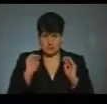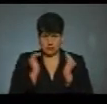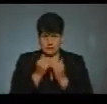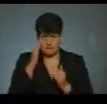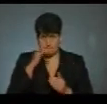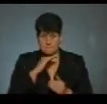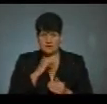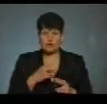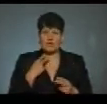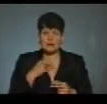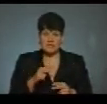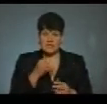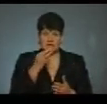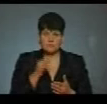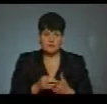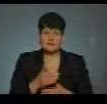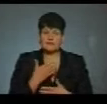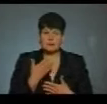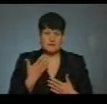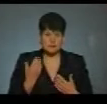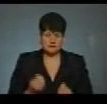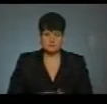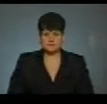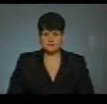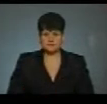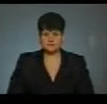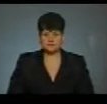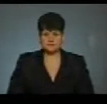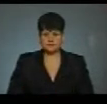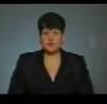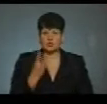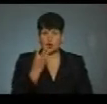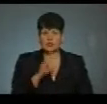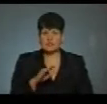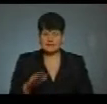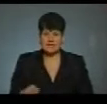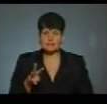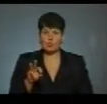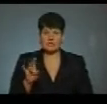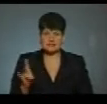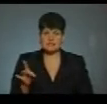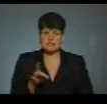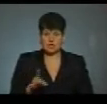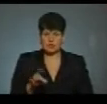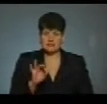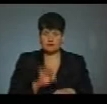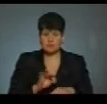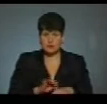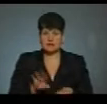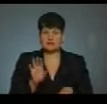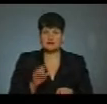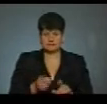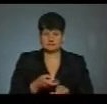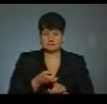Батько кримінальної відповідальності не нестиме, каже Сергій Крета. Трьох дітей з Монастирського району, які захворіли на